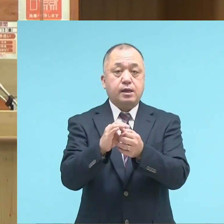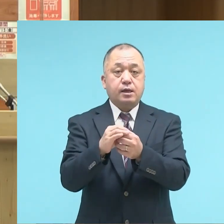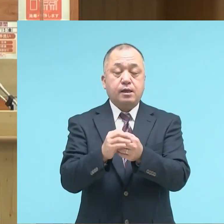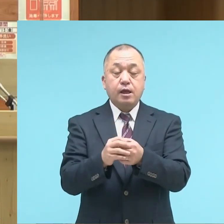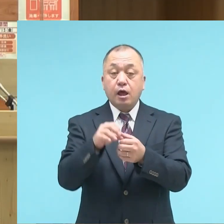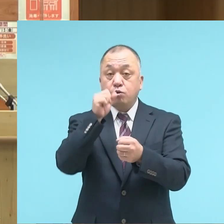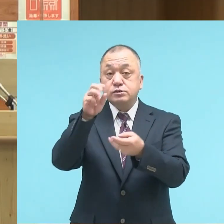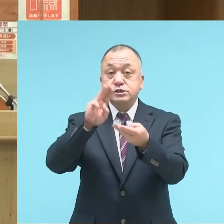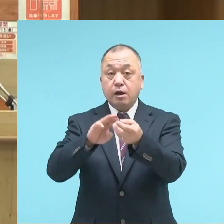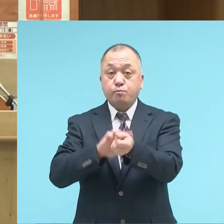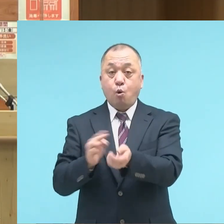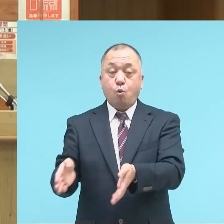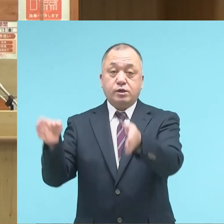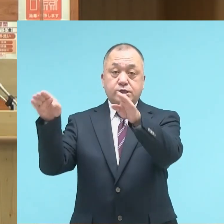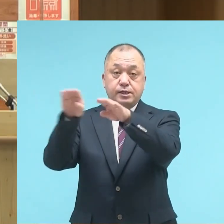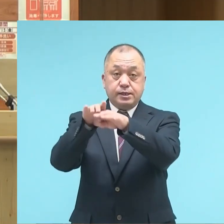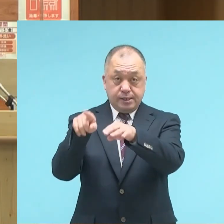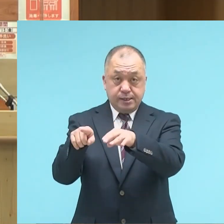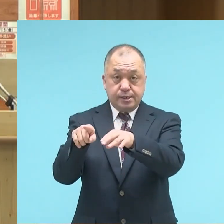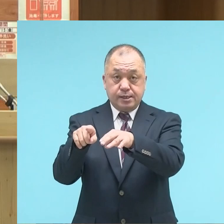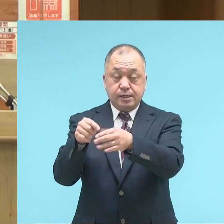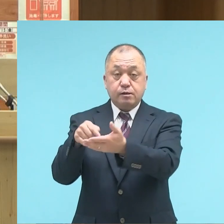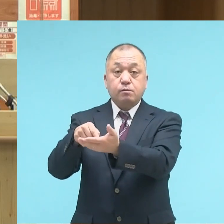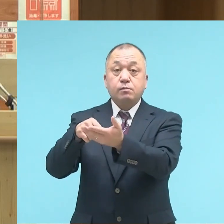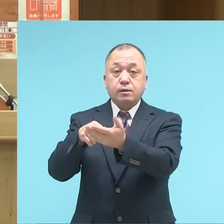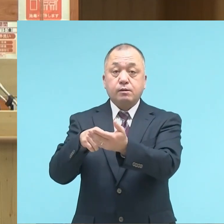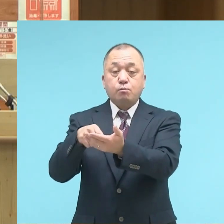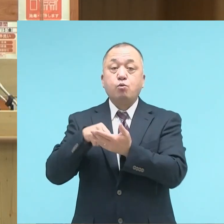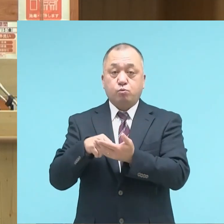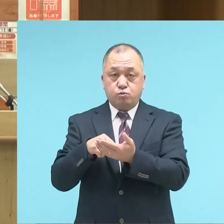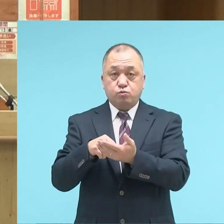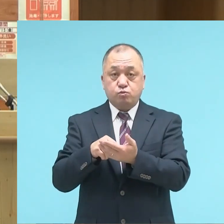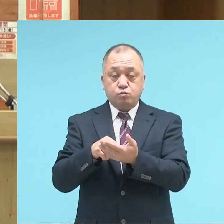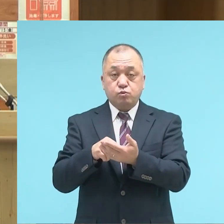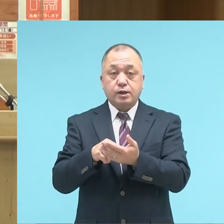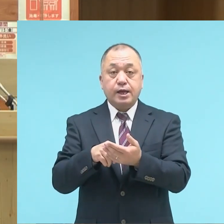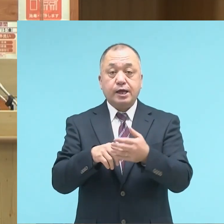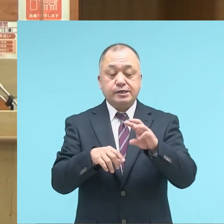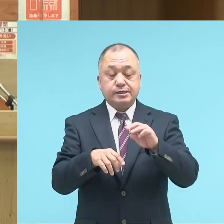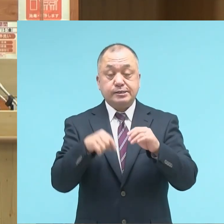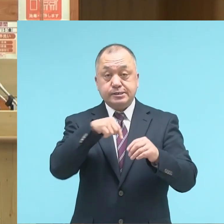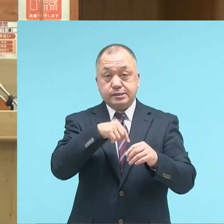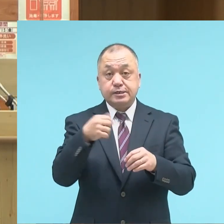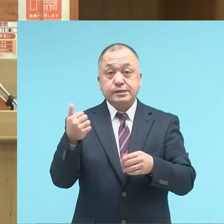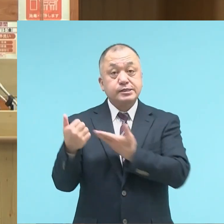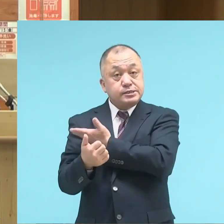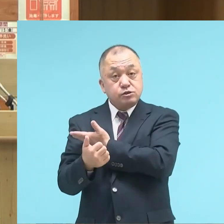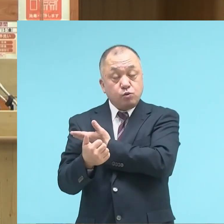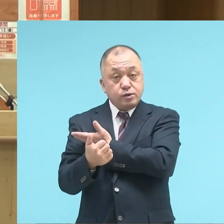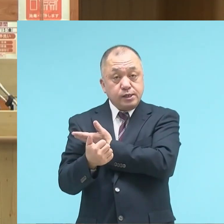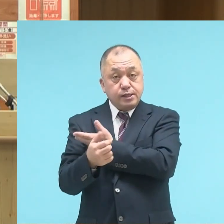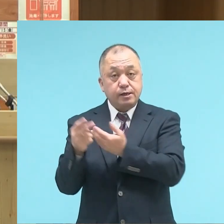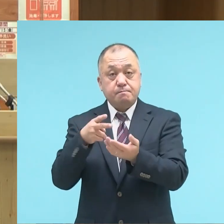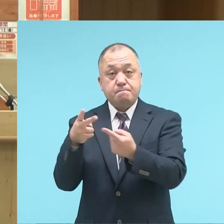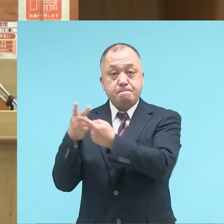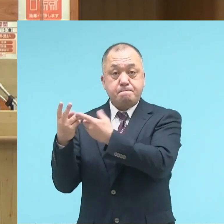吉田病院の理事長から派遣を求める文書というのは26日に市のところにも届いたというふうに伺っています